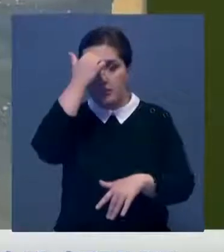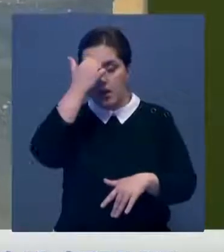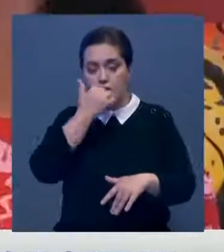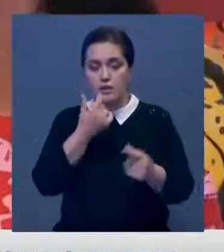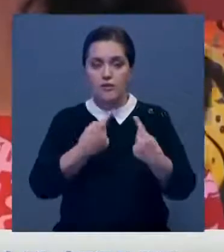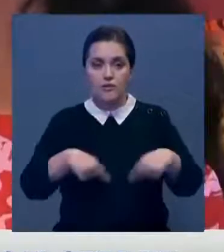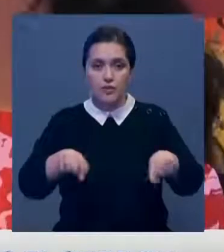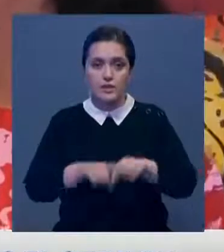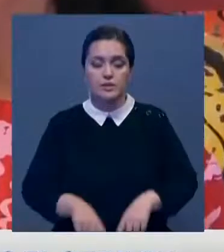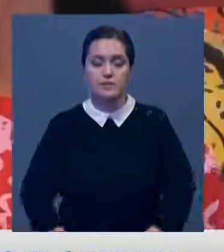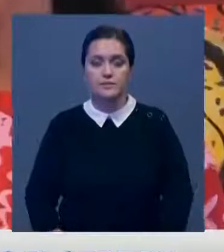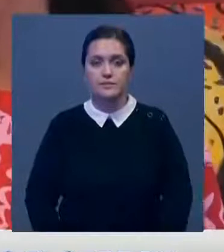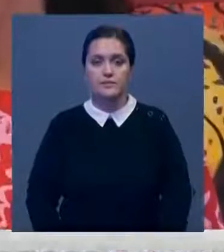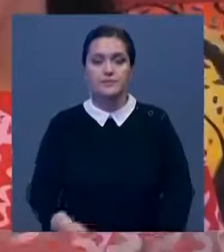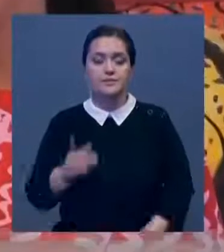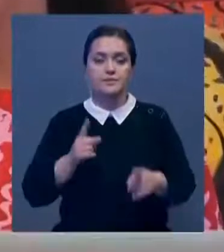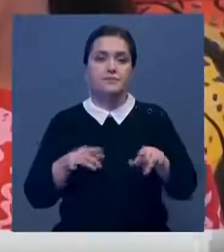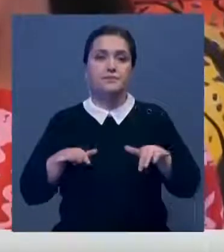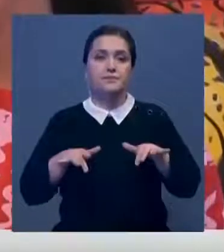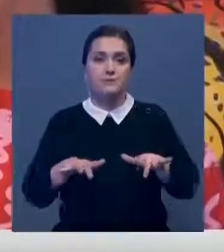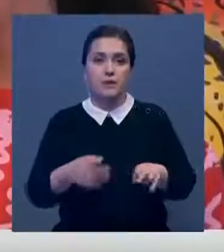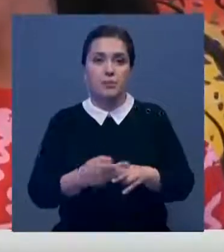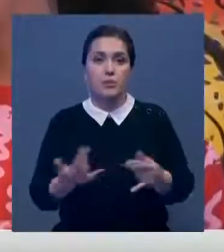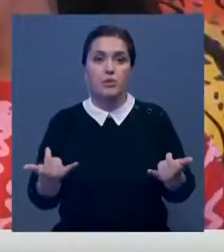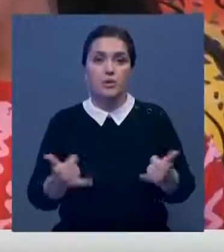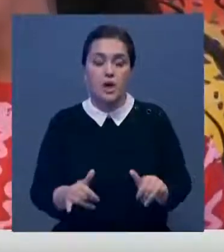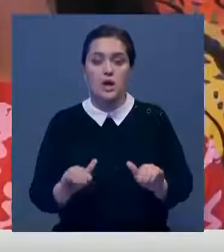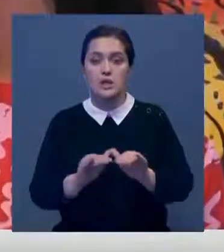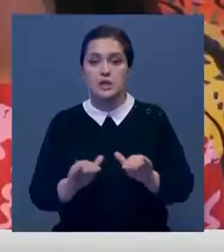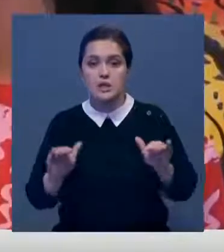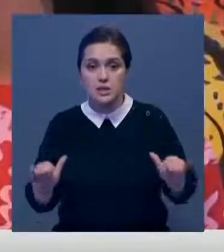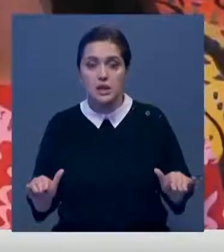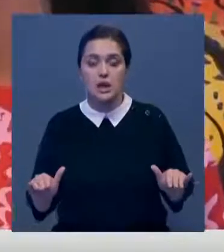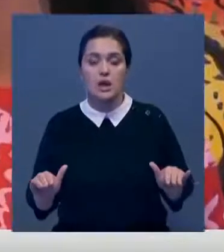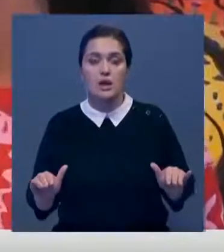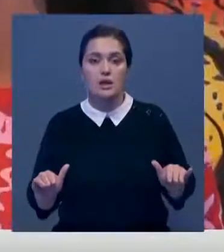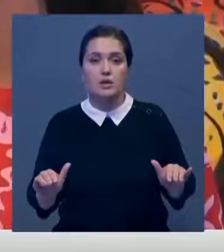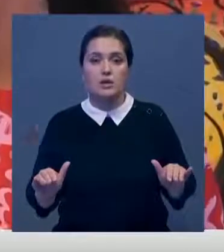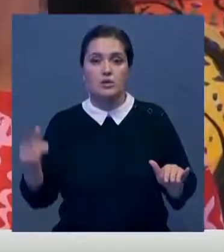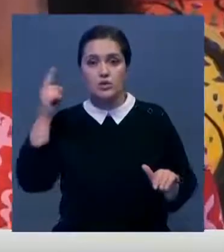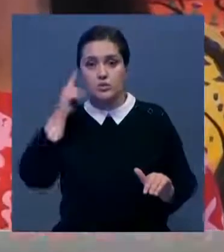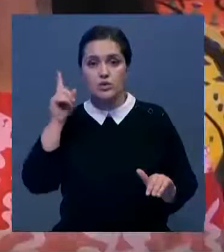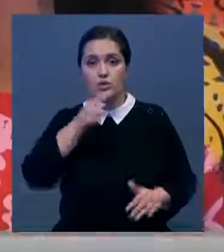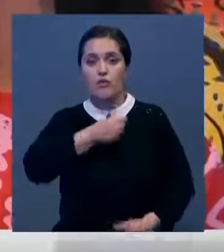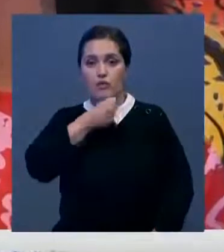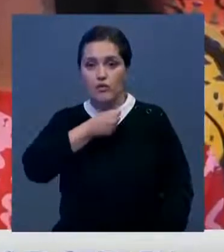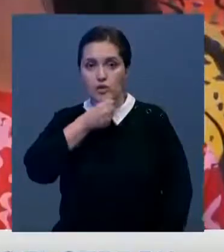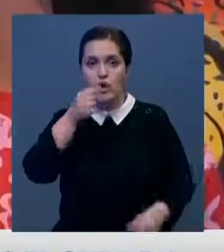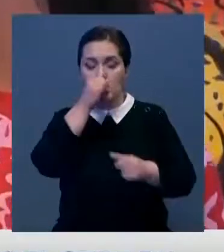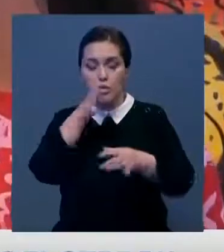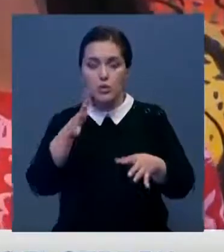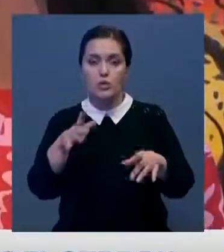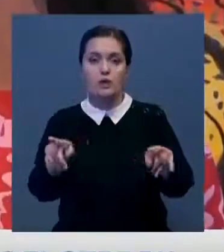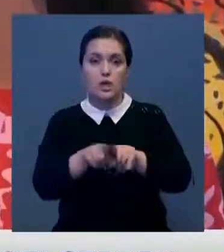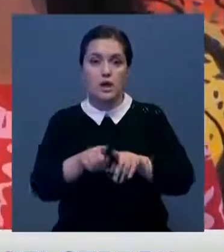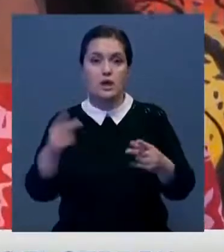Алакан». На самом деле работы впечатляют детей. Я думаю, что даже взрослые не могут так